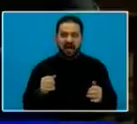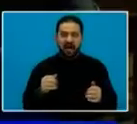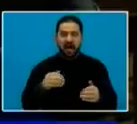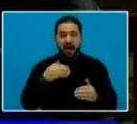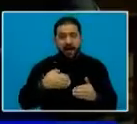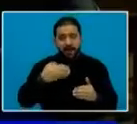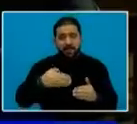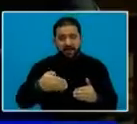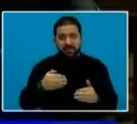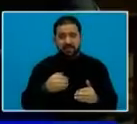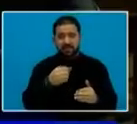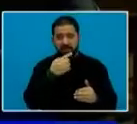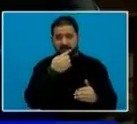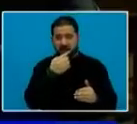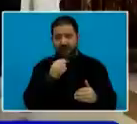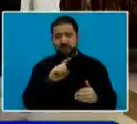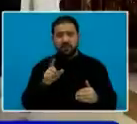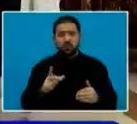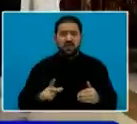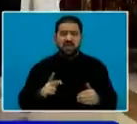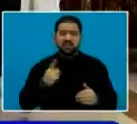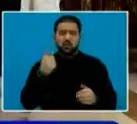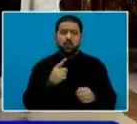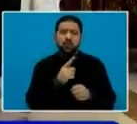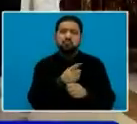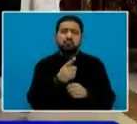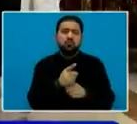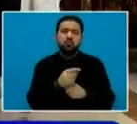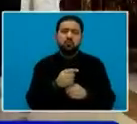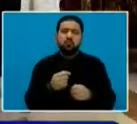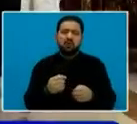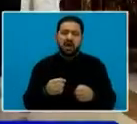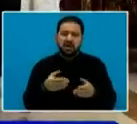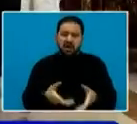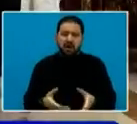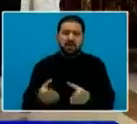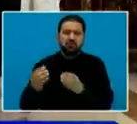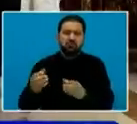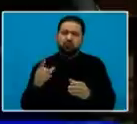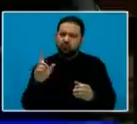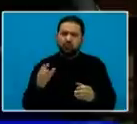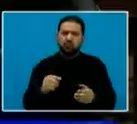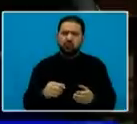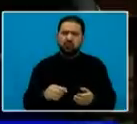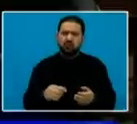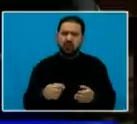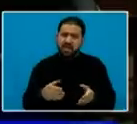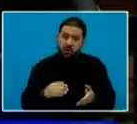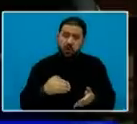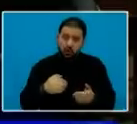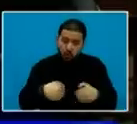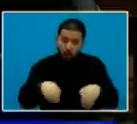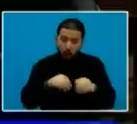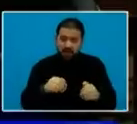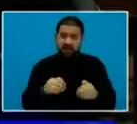lucru pe care îl primim de la început. Creștem cu el. Curajul duhovnicesc e altceva decât a spune,